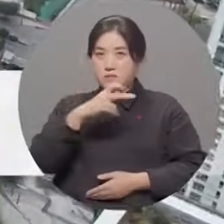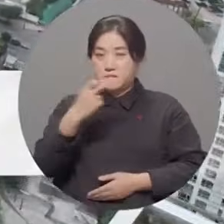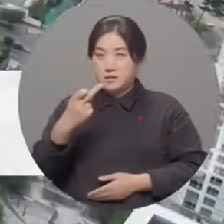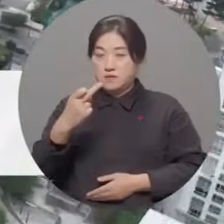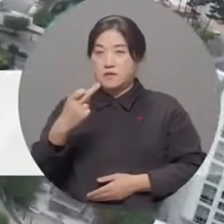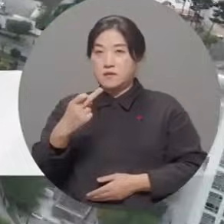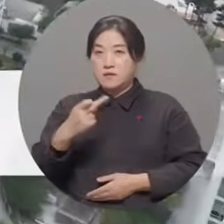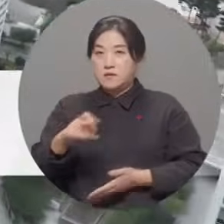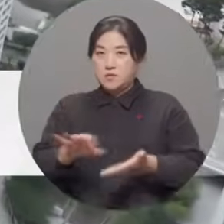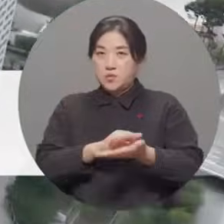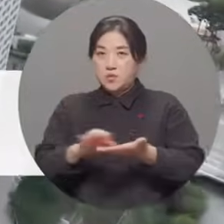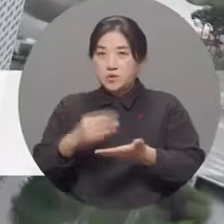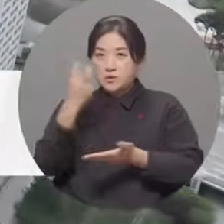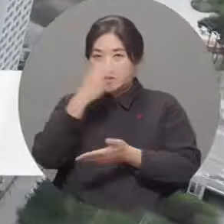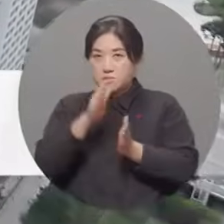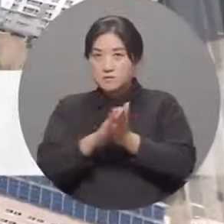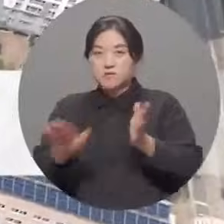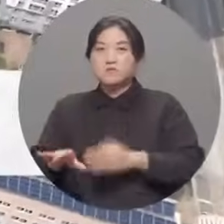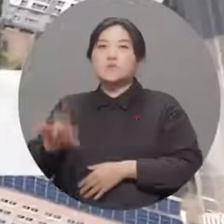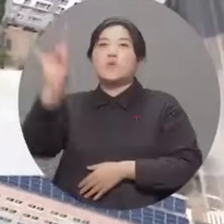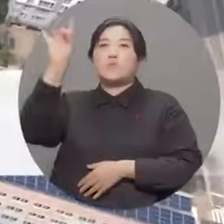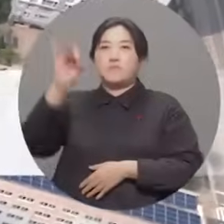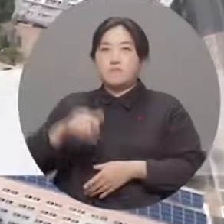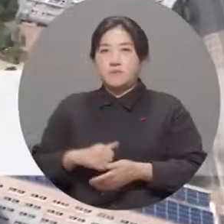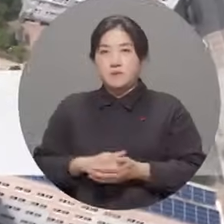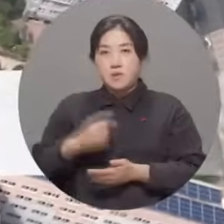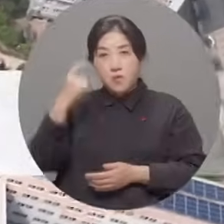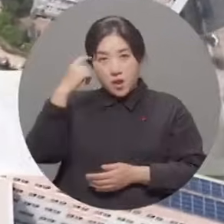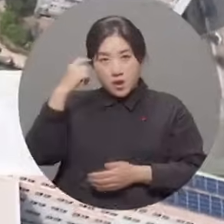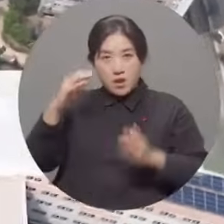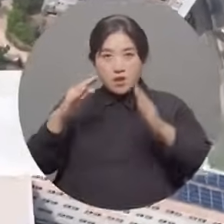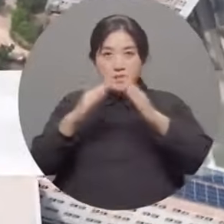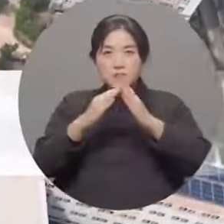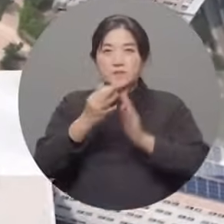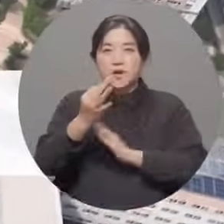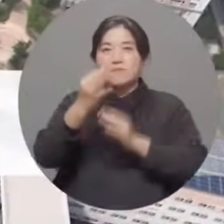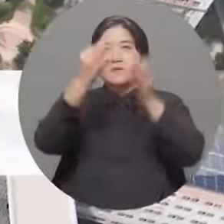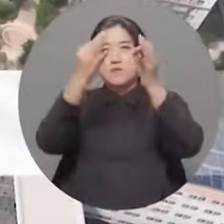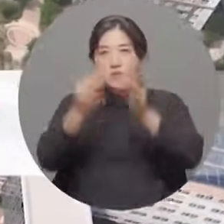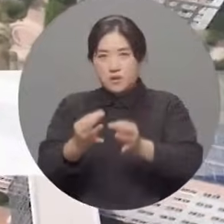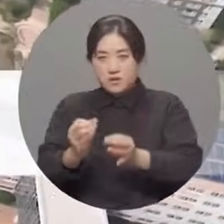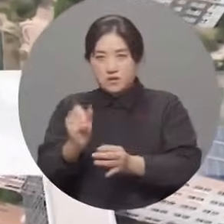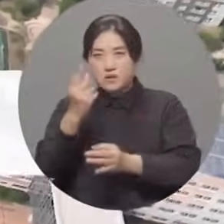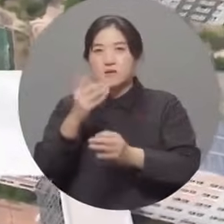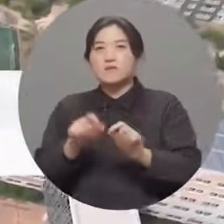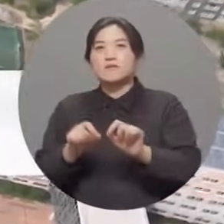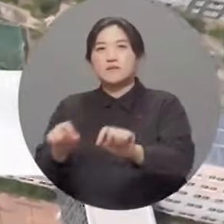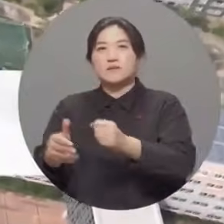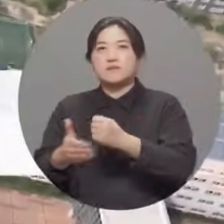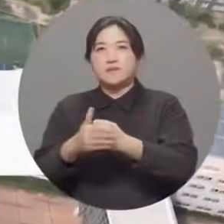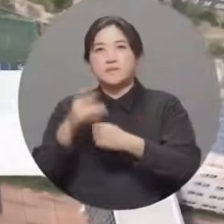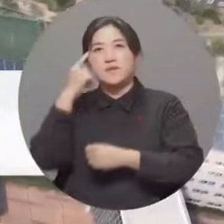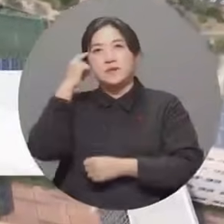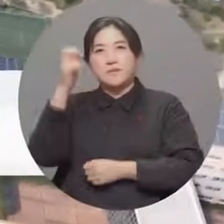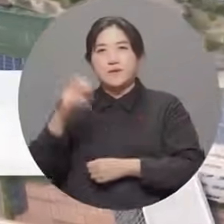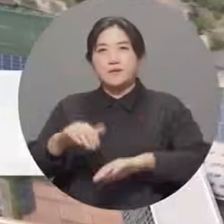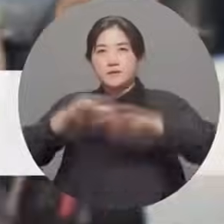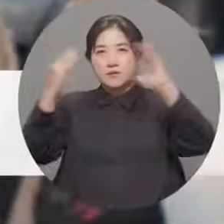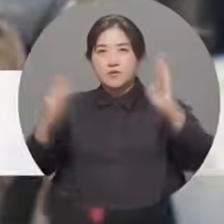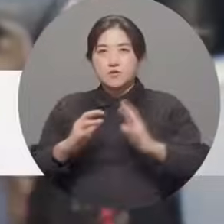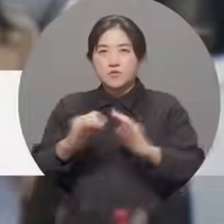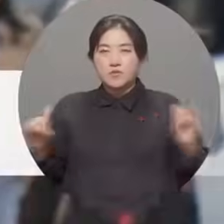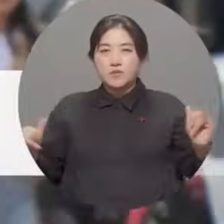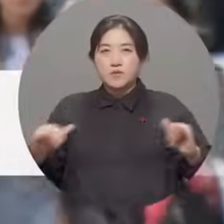2012년 관련 통계가 작성된 이후 처음인데요. 이 부동산 가격 하락이 영향을 미친 것으로 분석되고 있습니다.